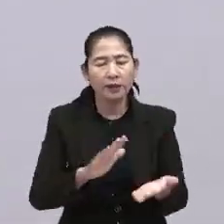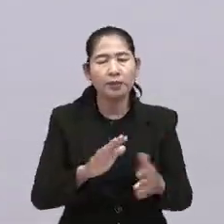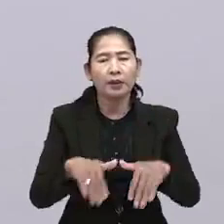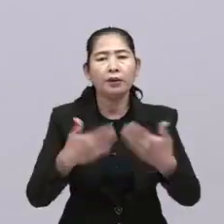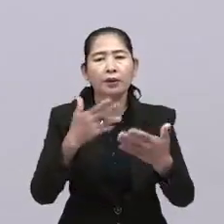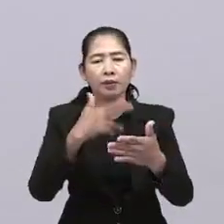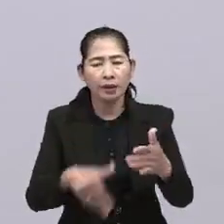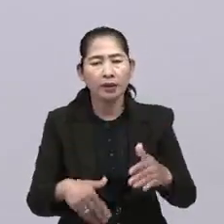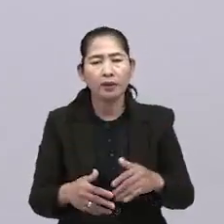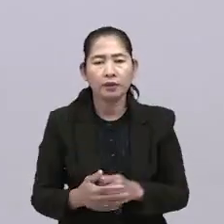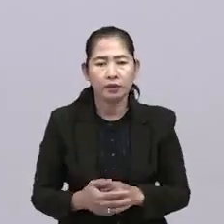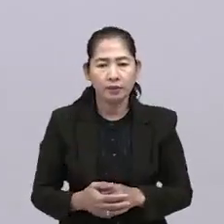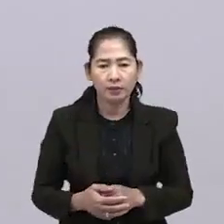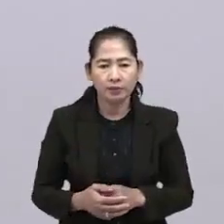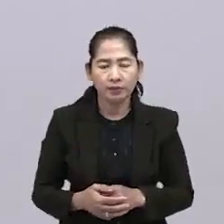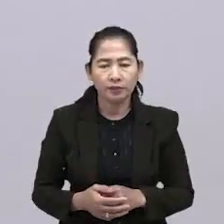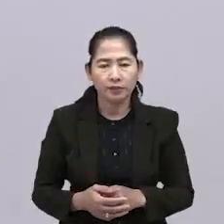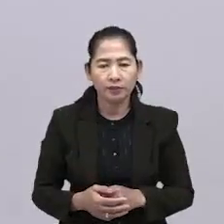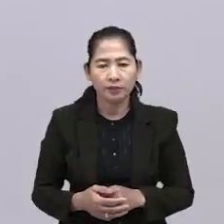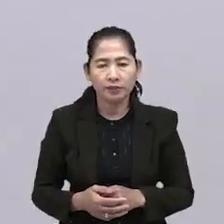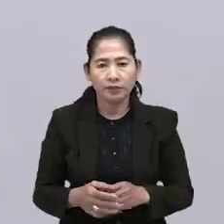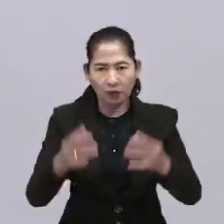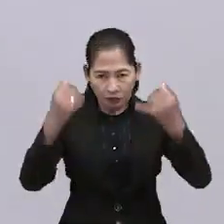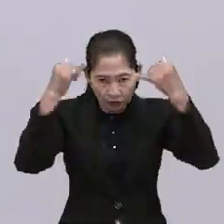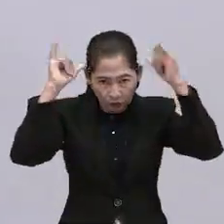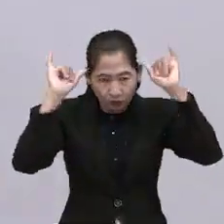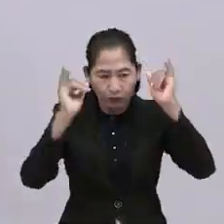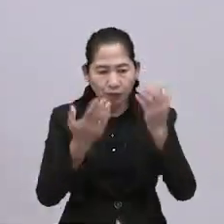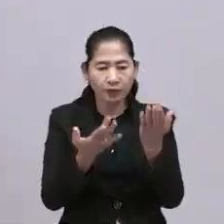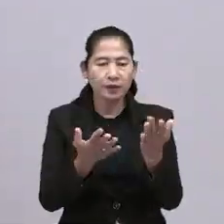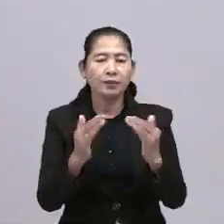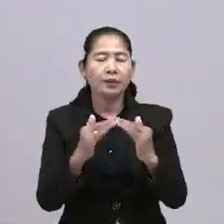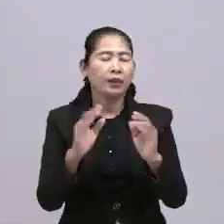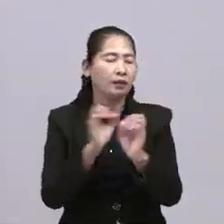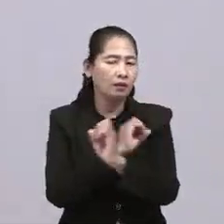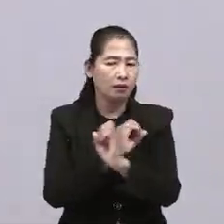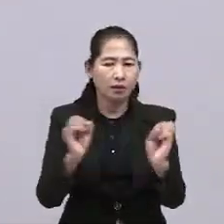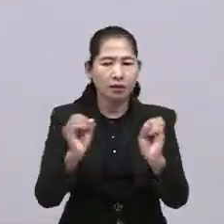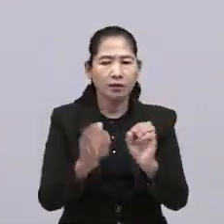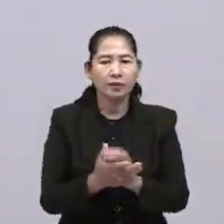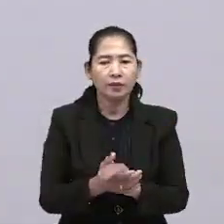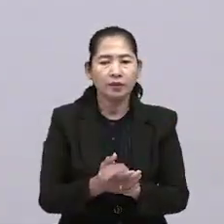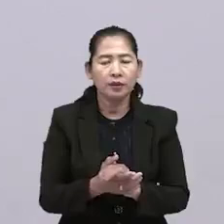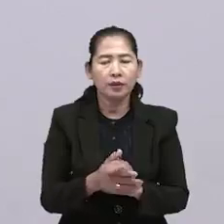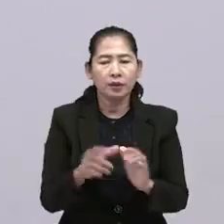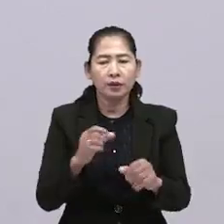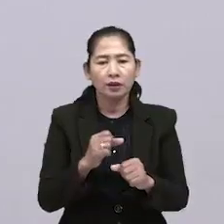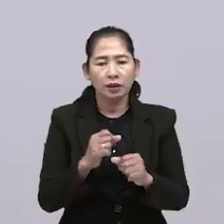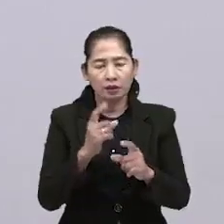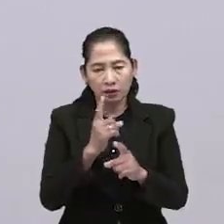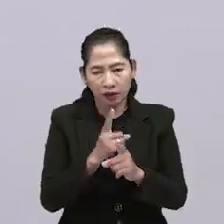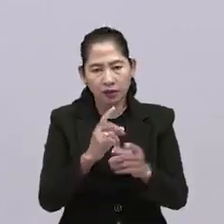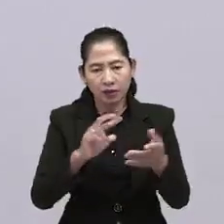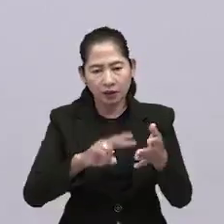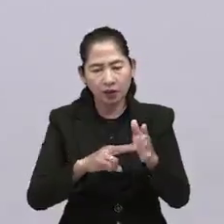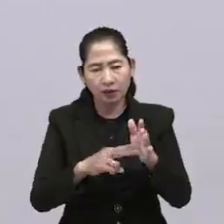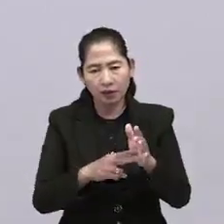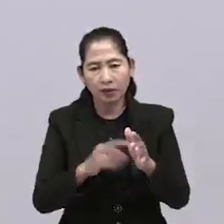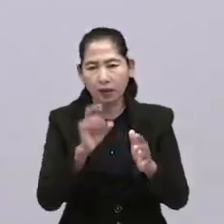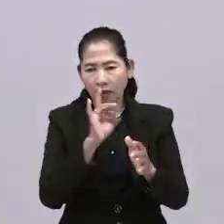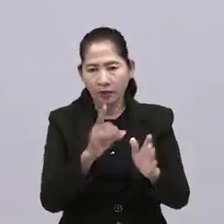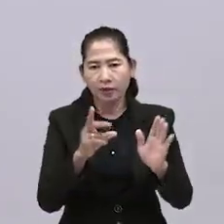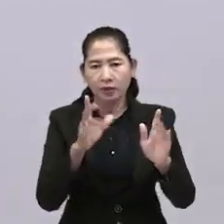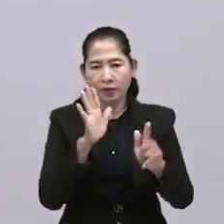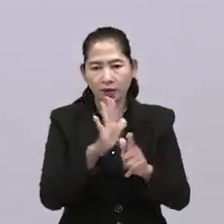ល់អីខ្លះអ្នកដាក់គោចាំផ្ទះហ៎បើអត់ទេណាកូនណាចង់ដាក់ធ្វើម៉េចឲ្យស័កសមជាមួយខ្លឹមសារហើយការពិត